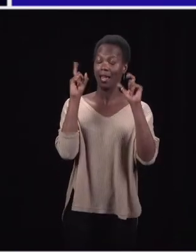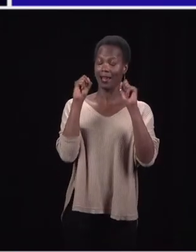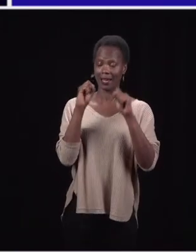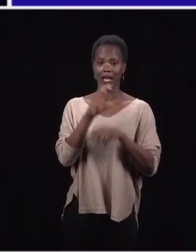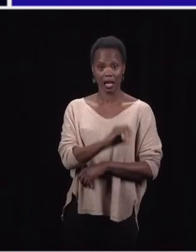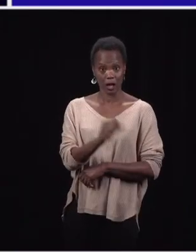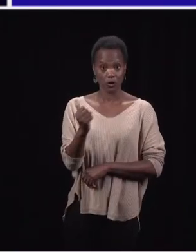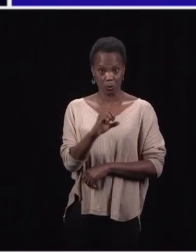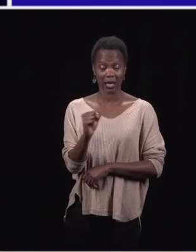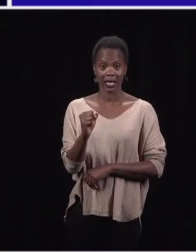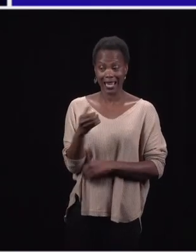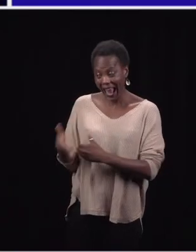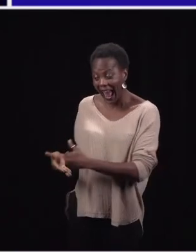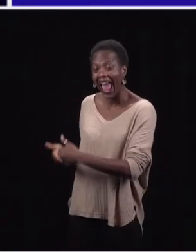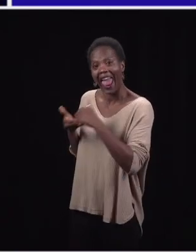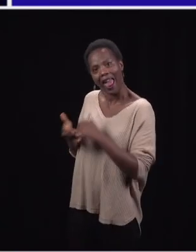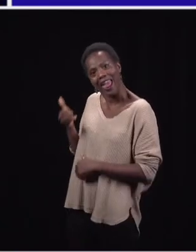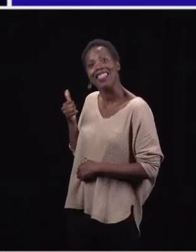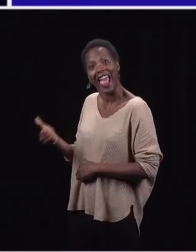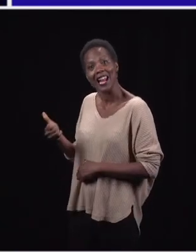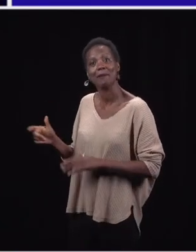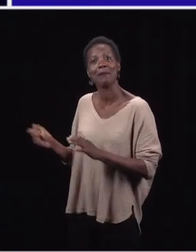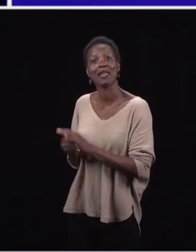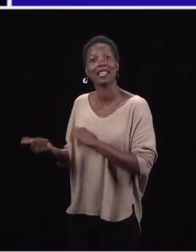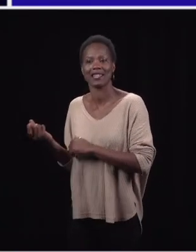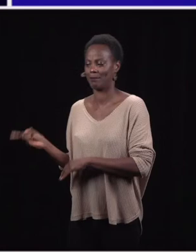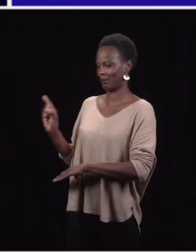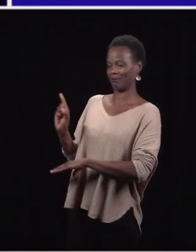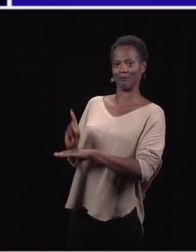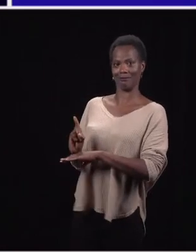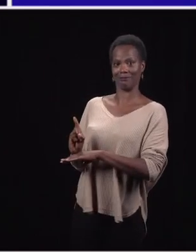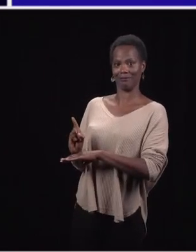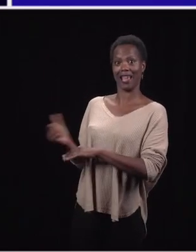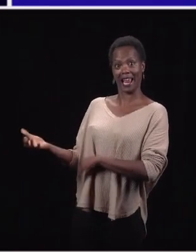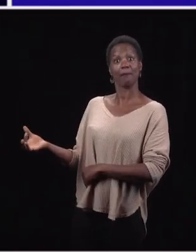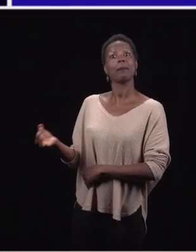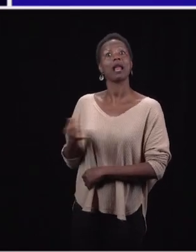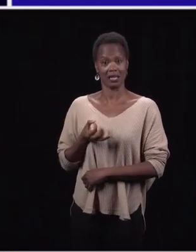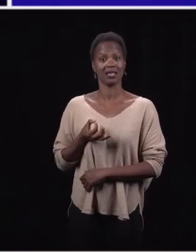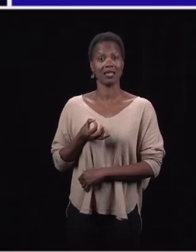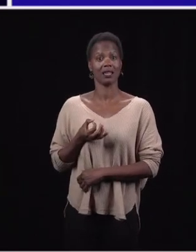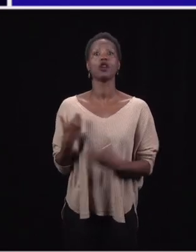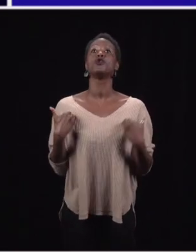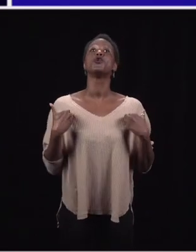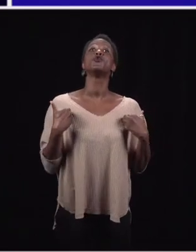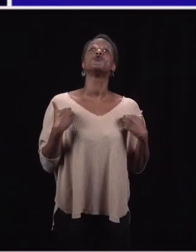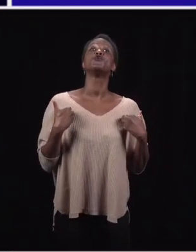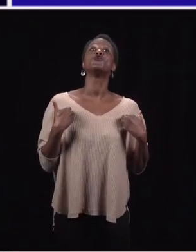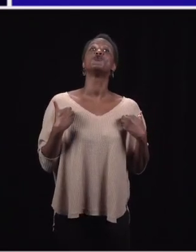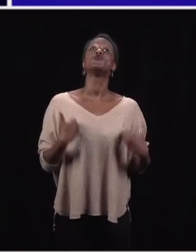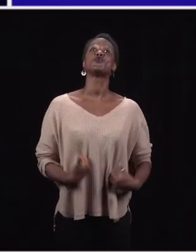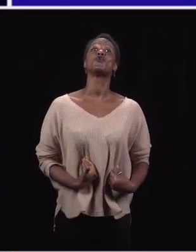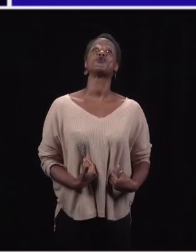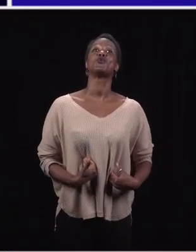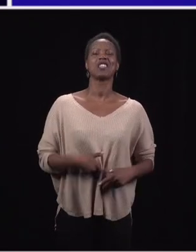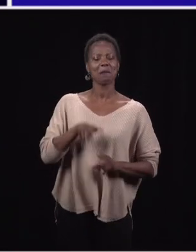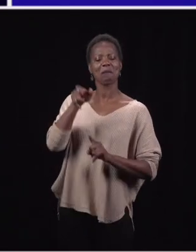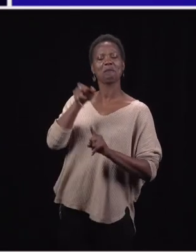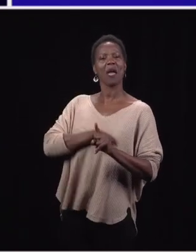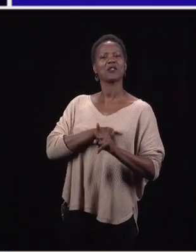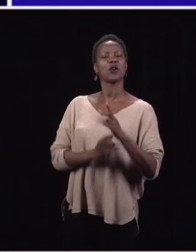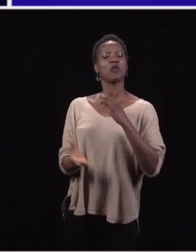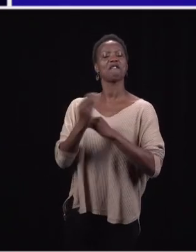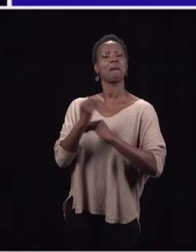son tremplin quand elle se présente devinez quoi elle dit je suis une des Avengers de ce